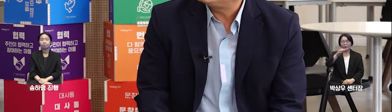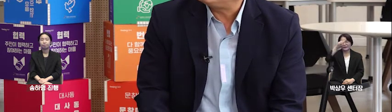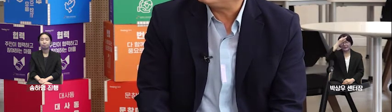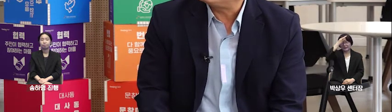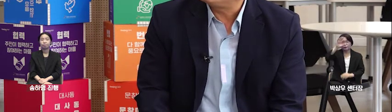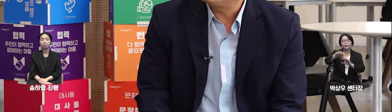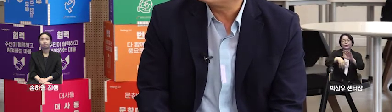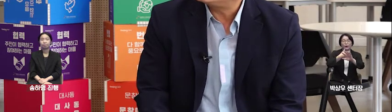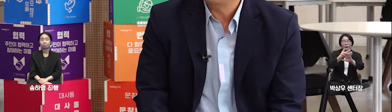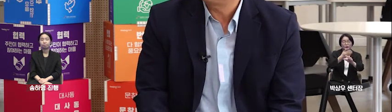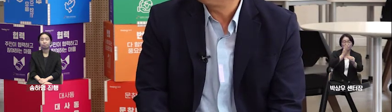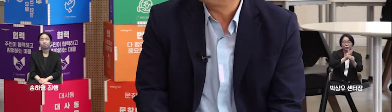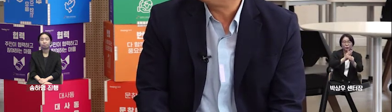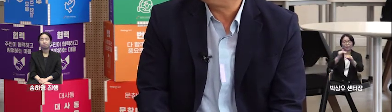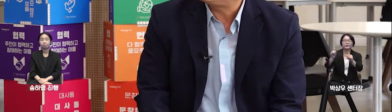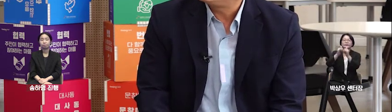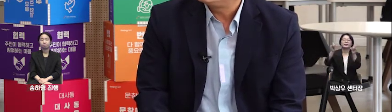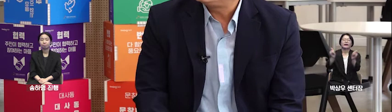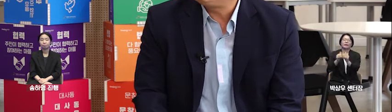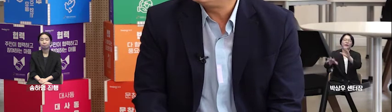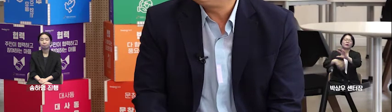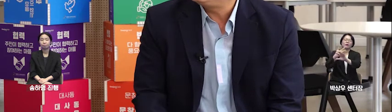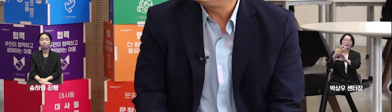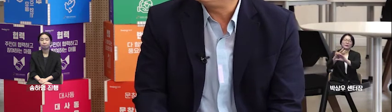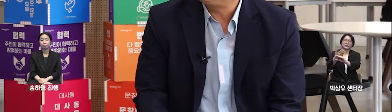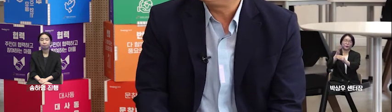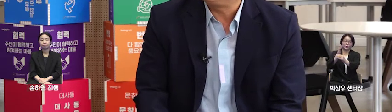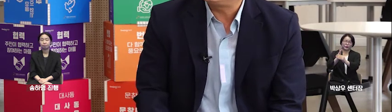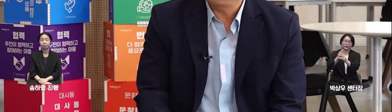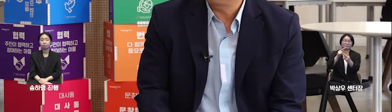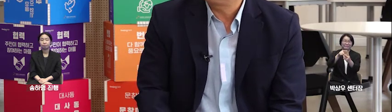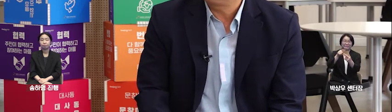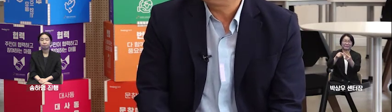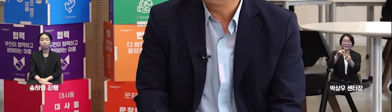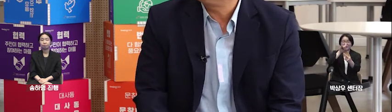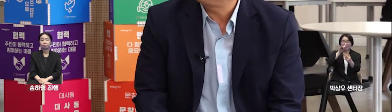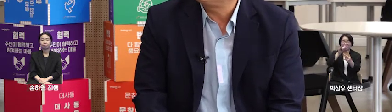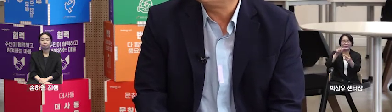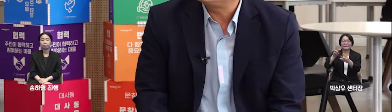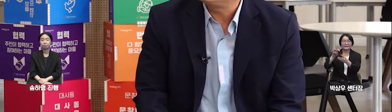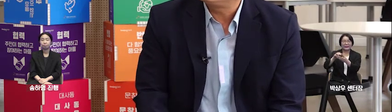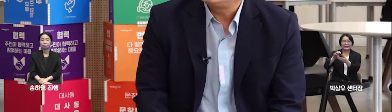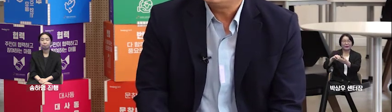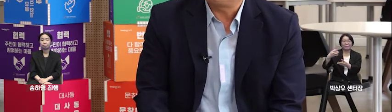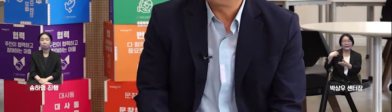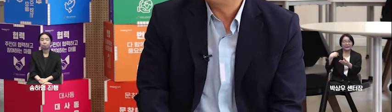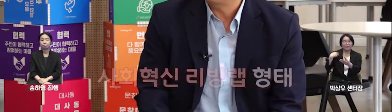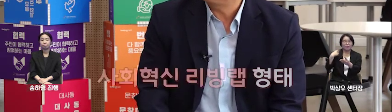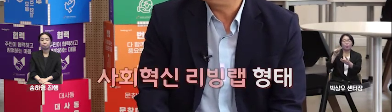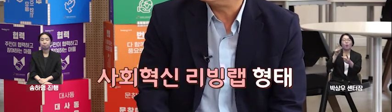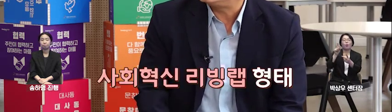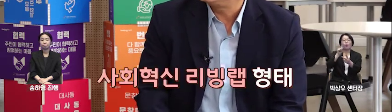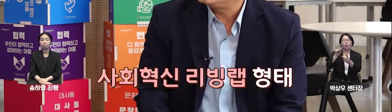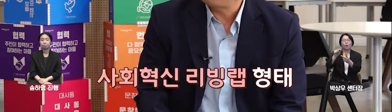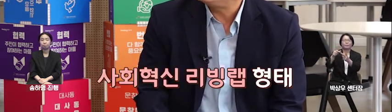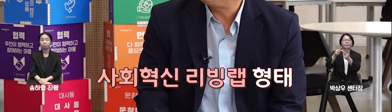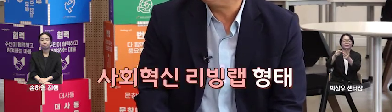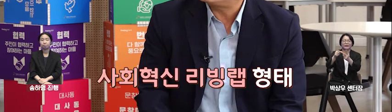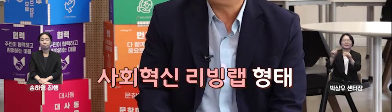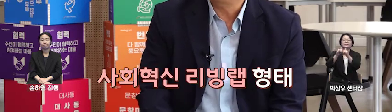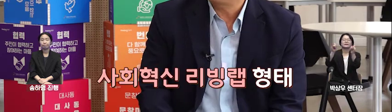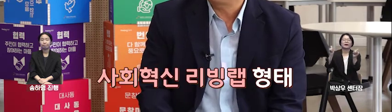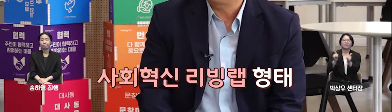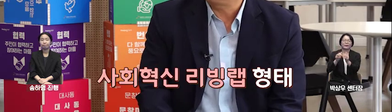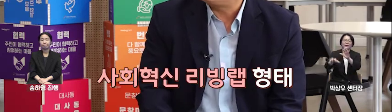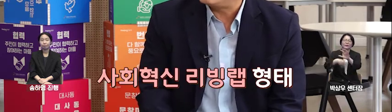중심의 리빙랩이 있고 또 사회 혁신 중심의 리빙랩이 있는데요. 저희 센터에서 하고 있는 것은 좀 사회 혁신 리빙랩에